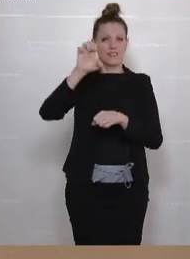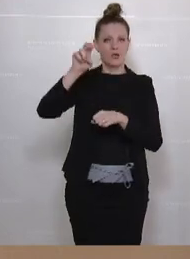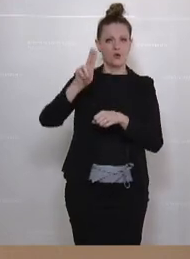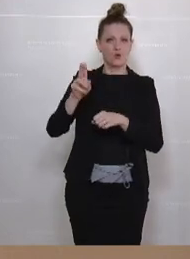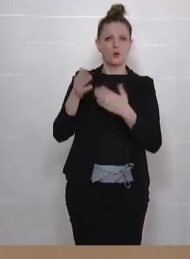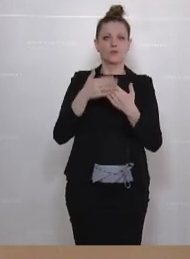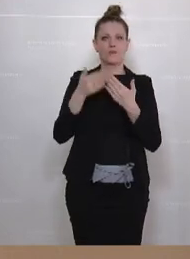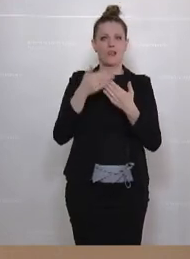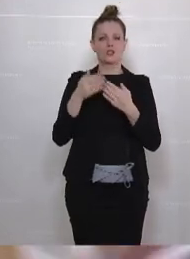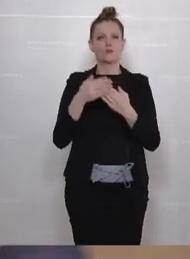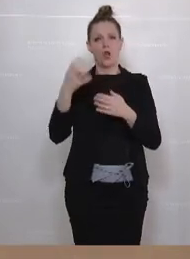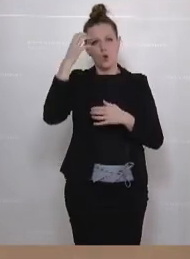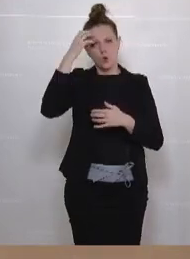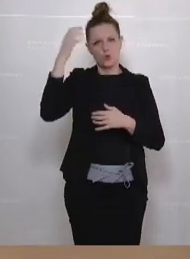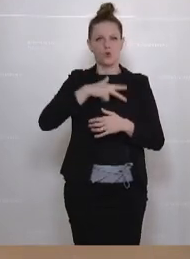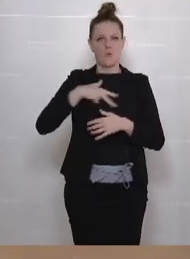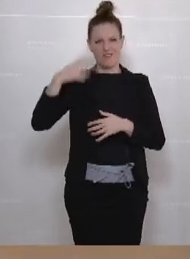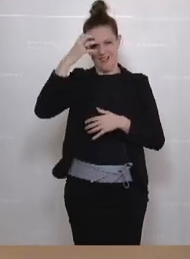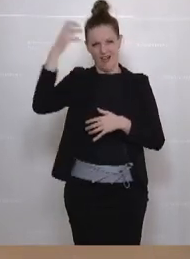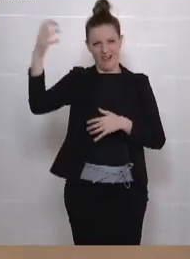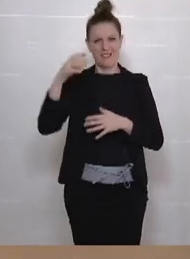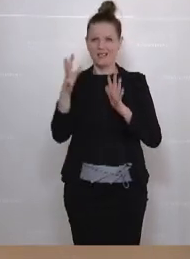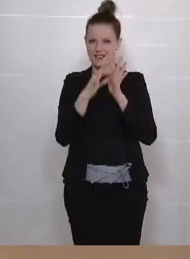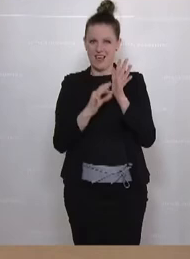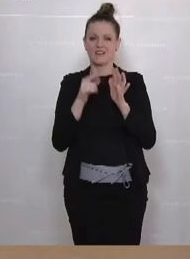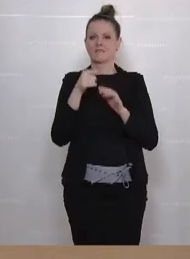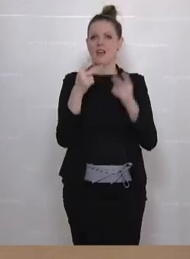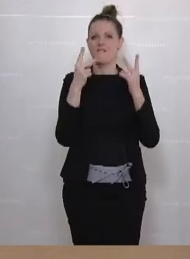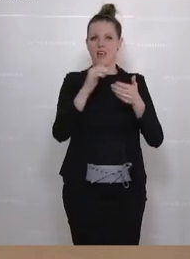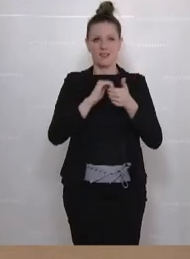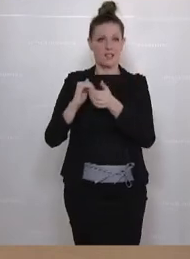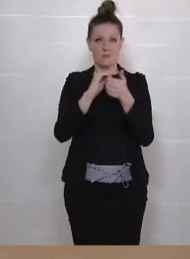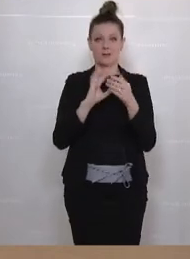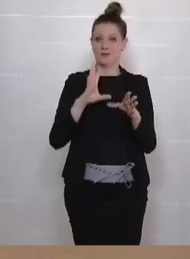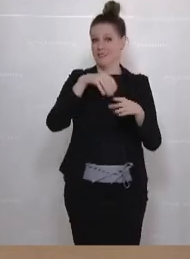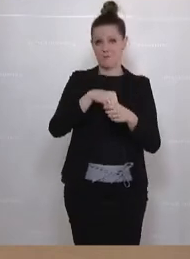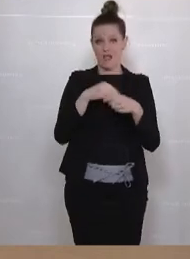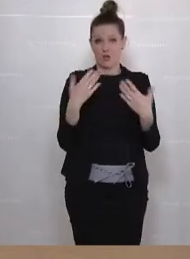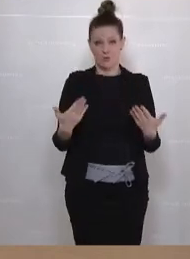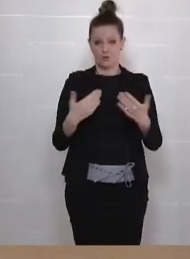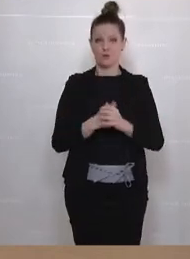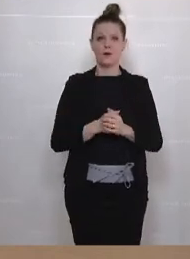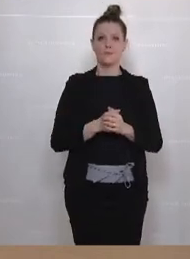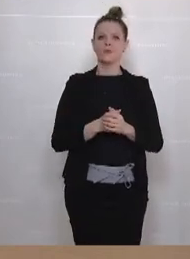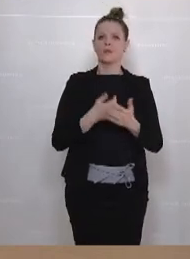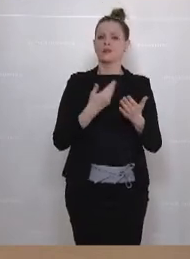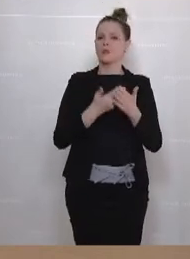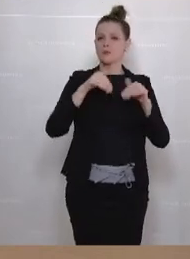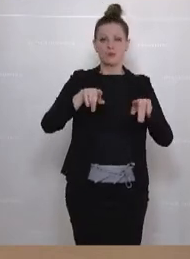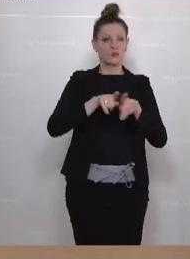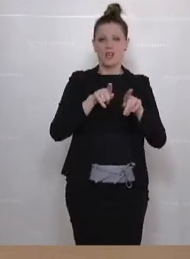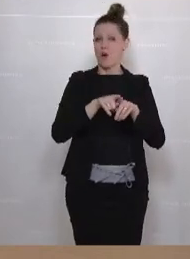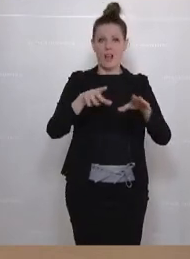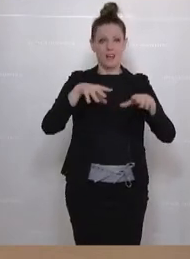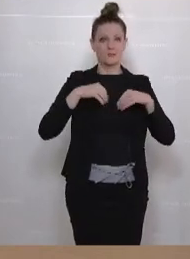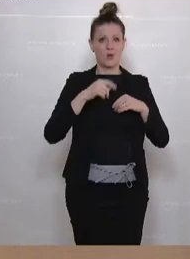Stichwort Kopenhagener Kriterien. Die Europäische Union ist eine Wertegemeinschaft, das gehört dazu. Und ich glaube, wir müssen auch zur Kenntnis nehmen, die Türkei